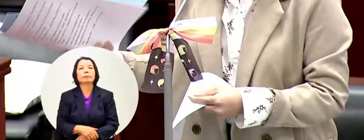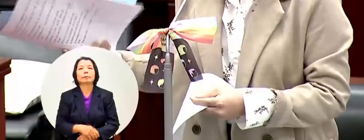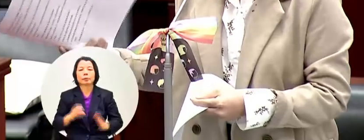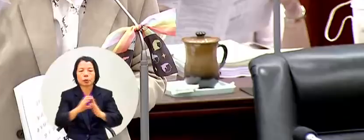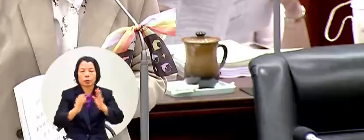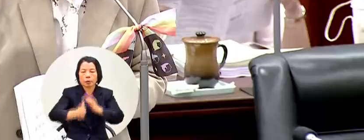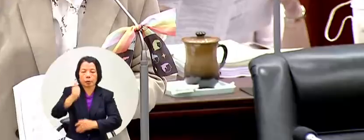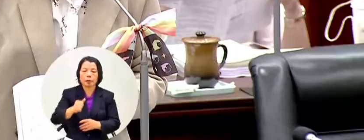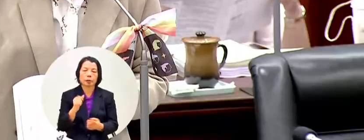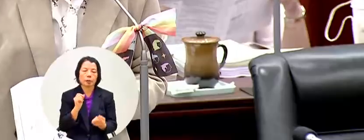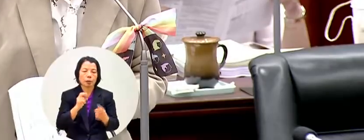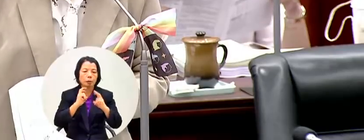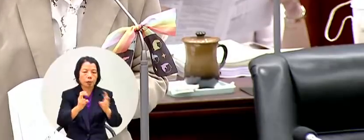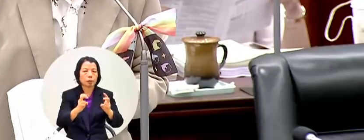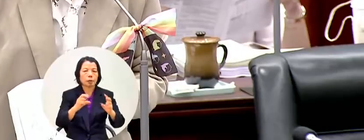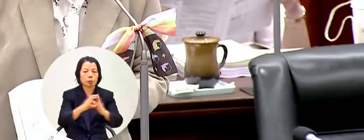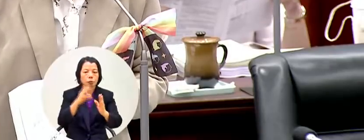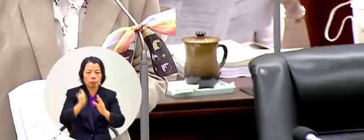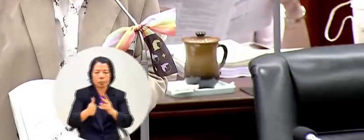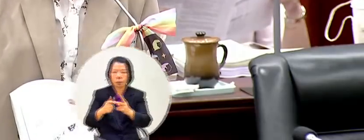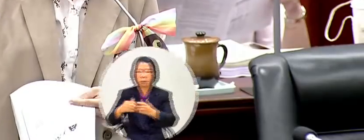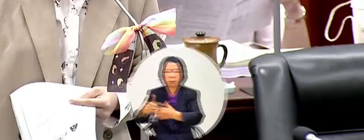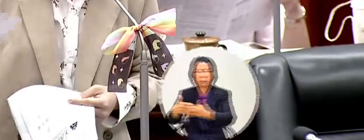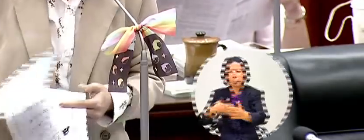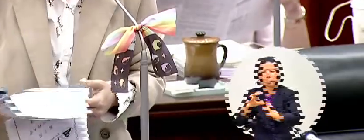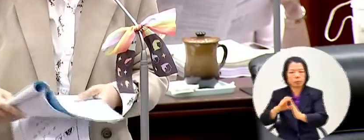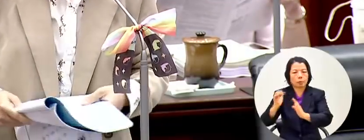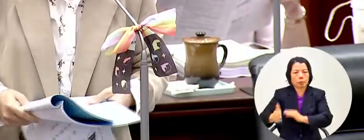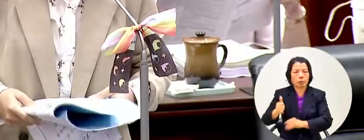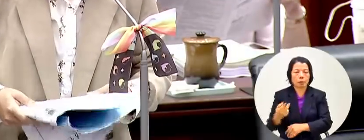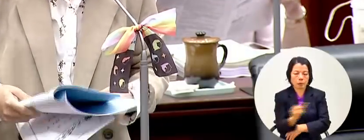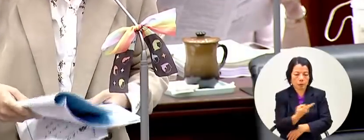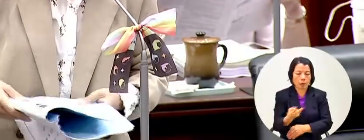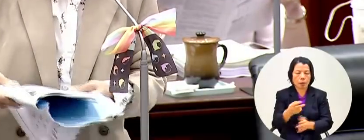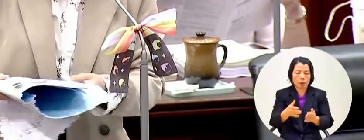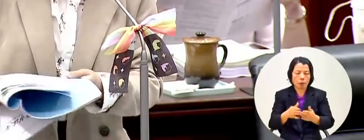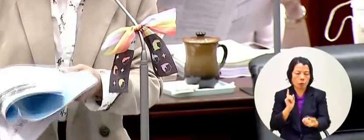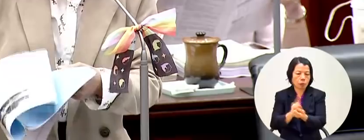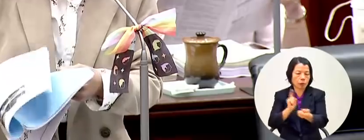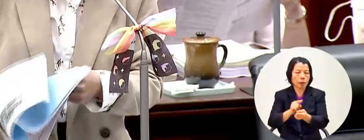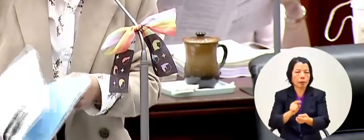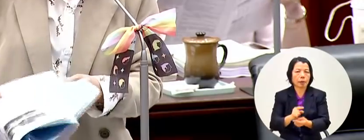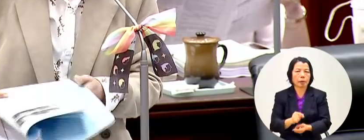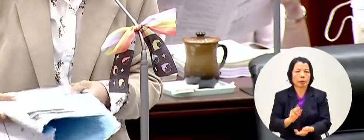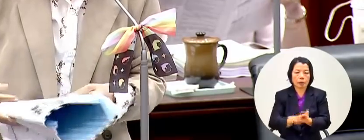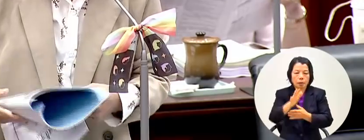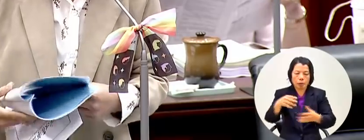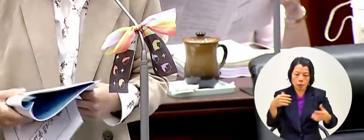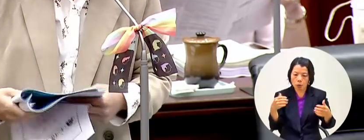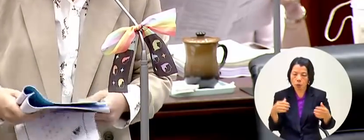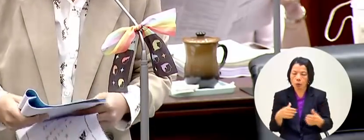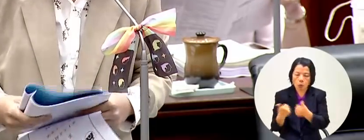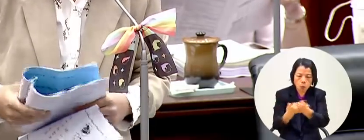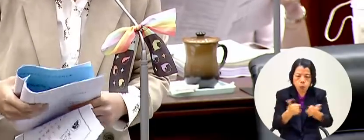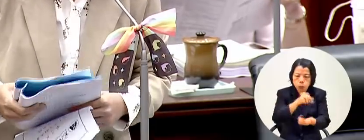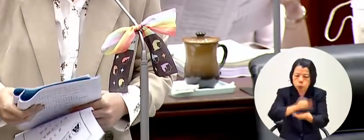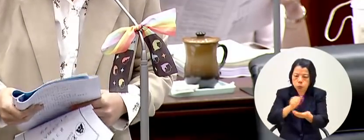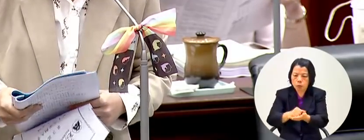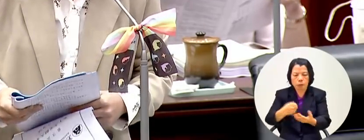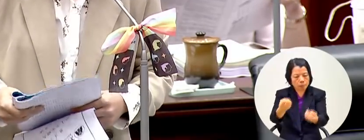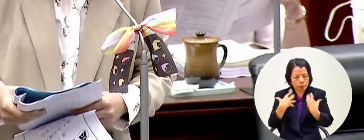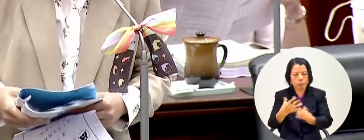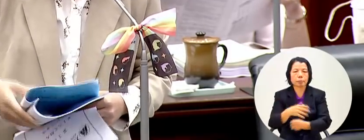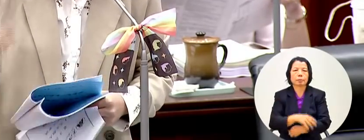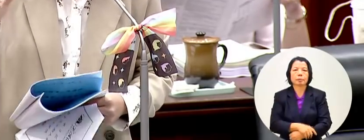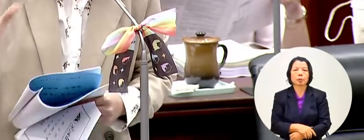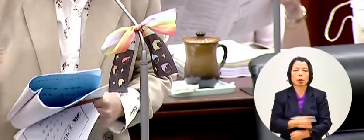有相关的更进一步的消息，可以尽快跟我们通知。因为其实看完这份报告，我还是觉得就是停留在上一